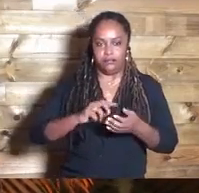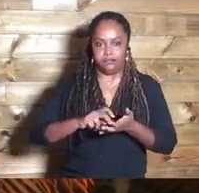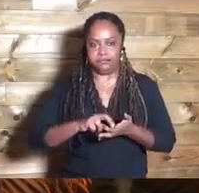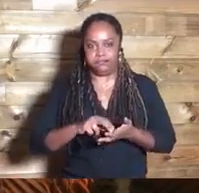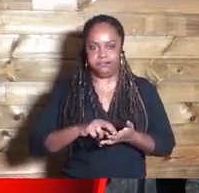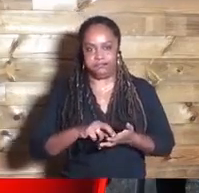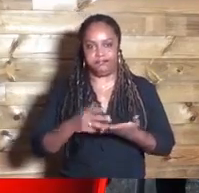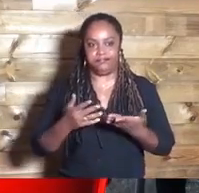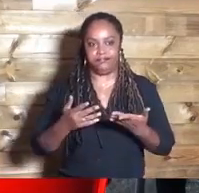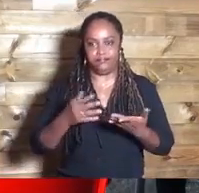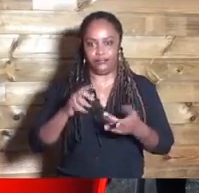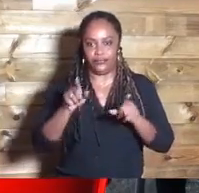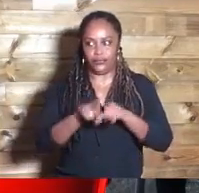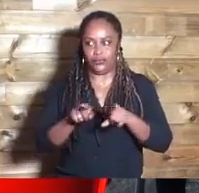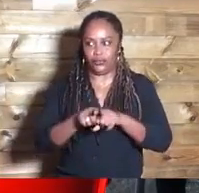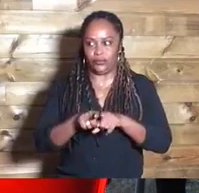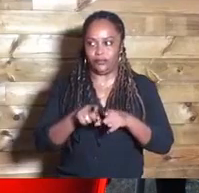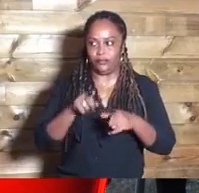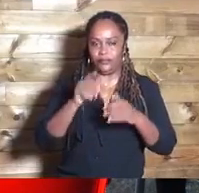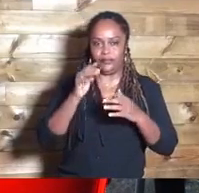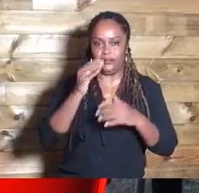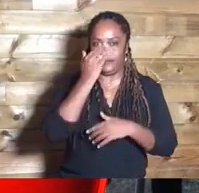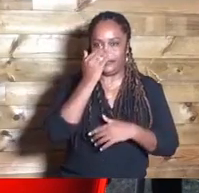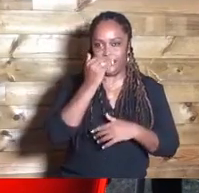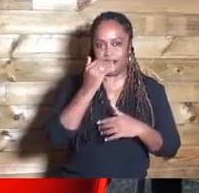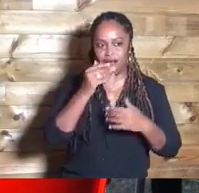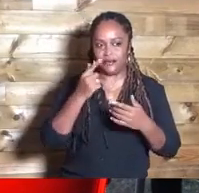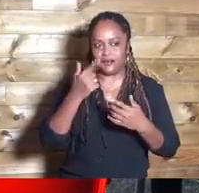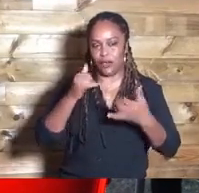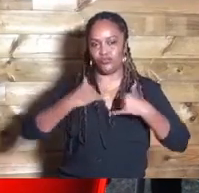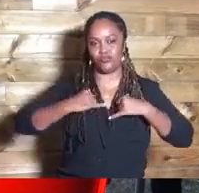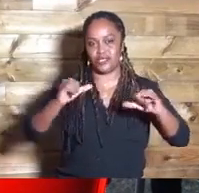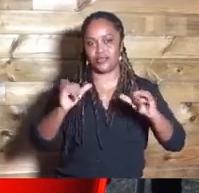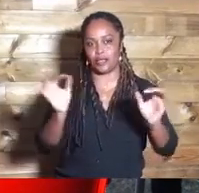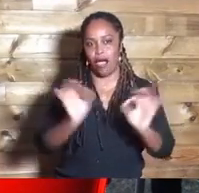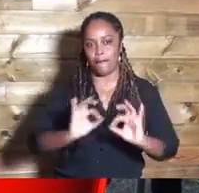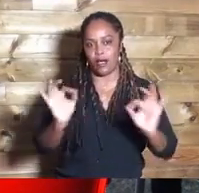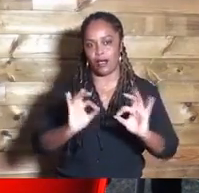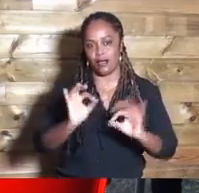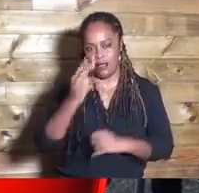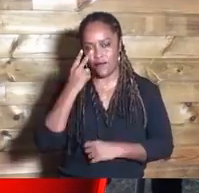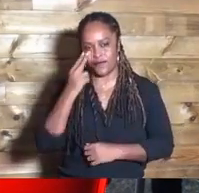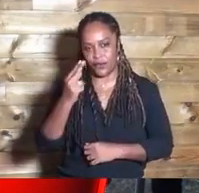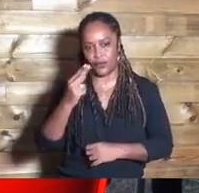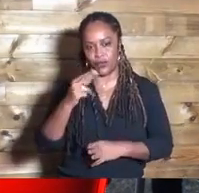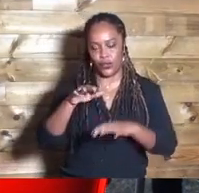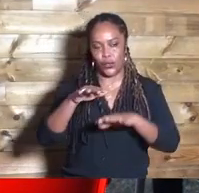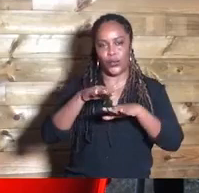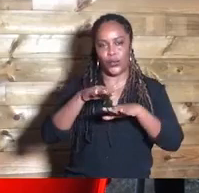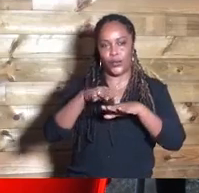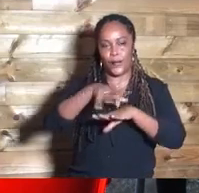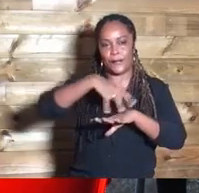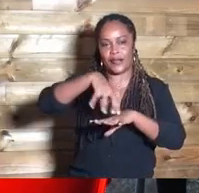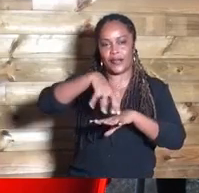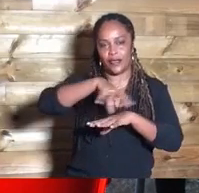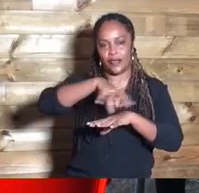bout. Parce qu'en février, nous voyons que nous sommes impuissants. En février, nous voyons, on préfère, quand il a la télé pour